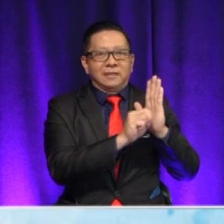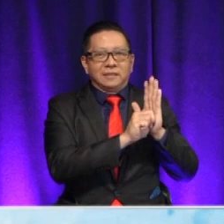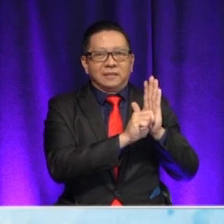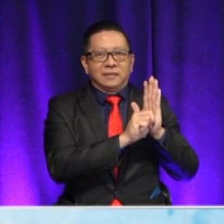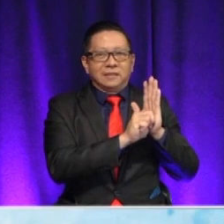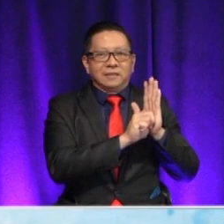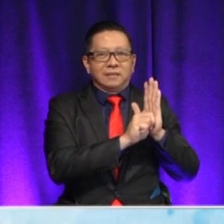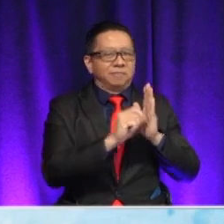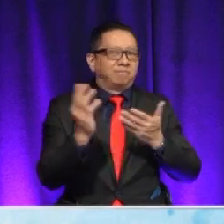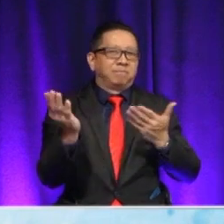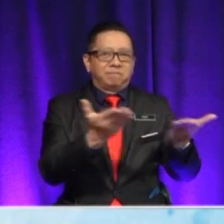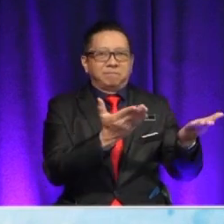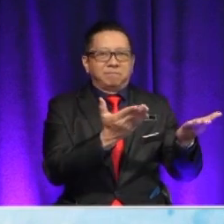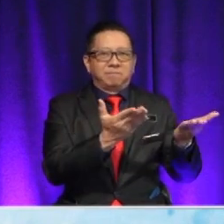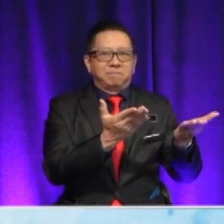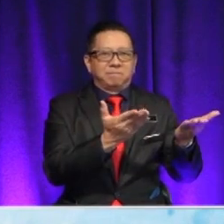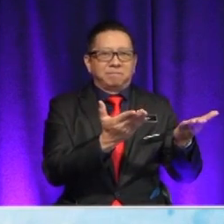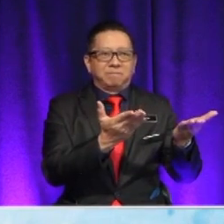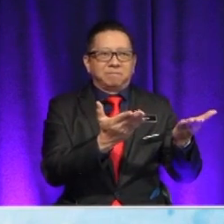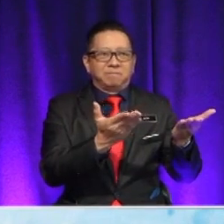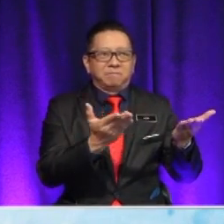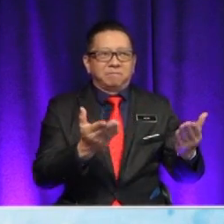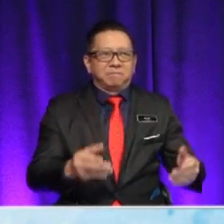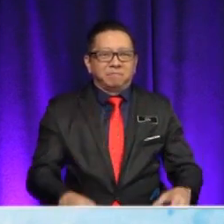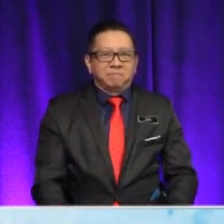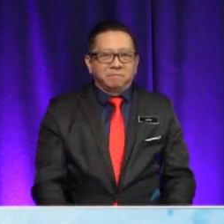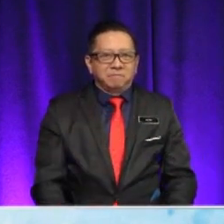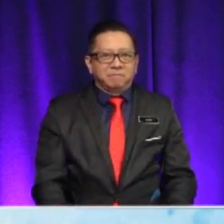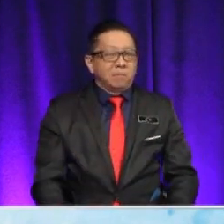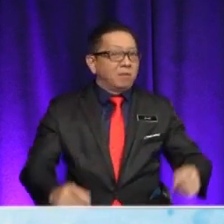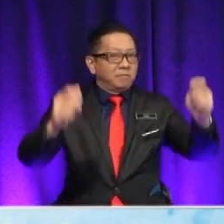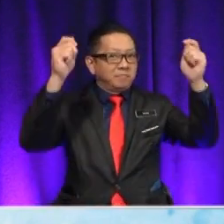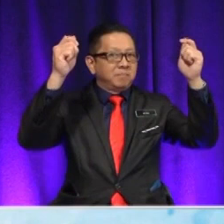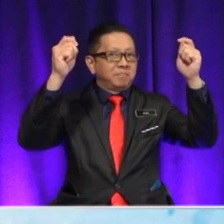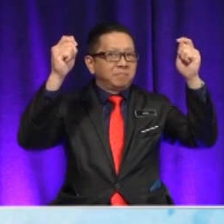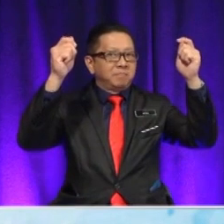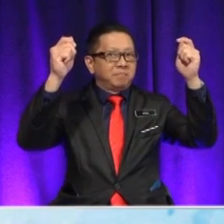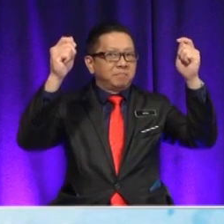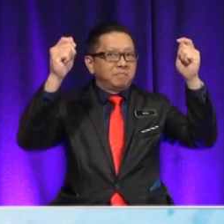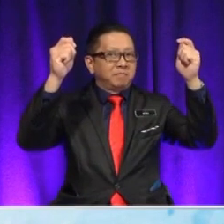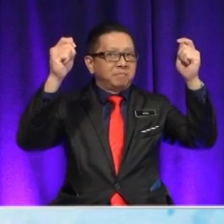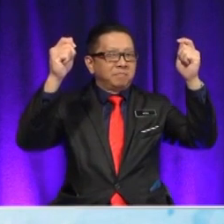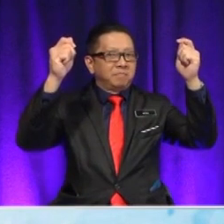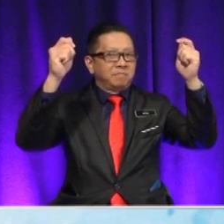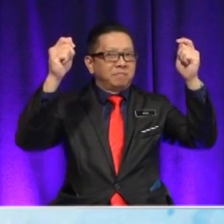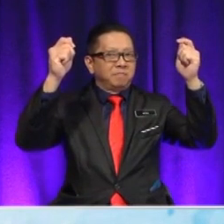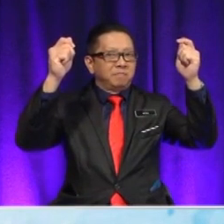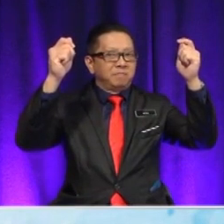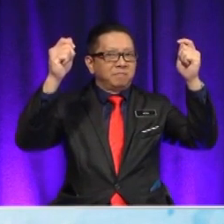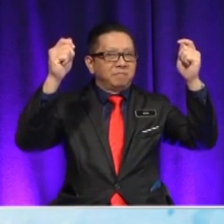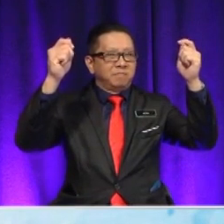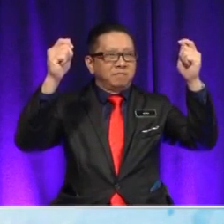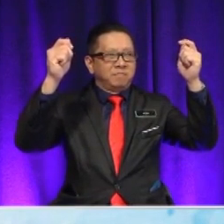silakan. Siapa nak jawab? Okey, mungkin boleh angkat jawapan. Silakan angkat. Okey, silakan angkat jawapan.